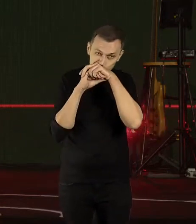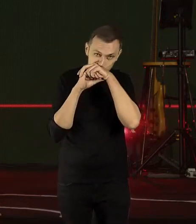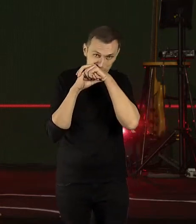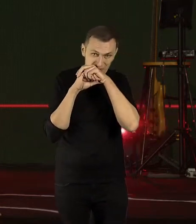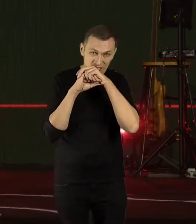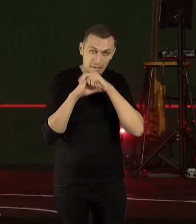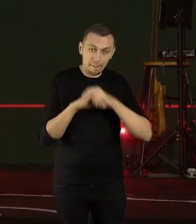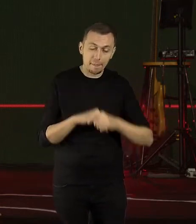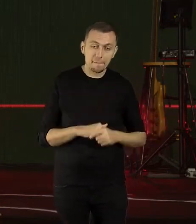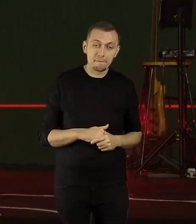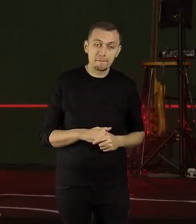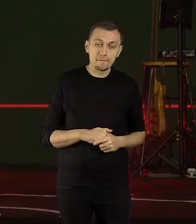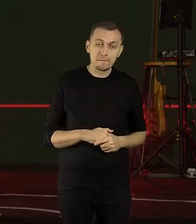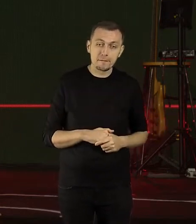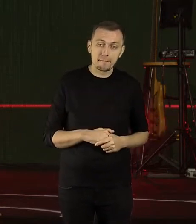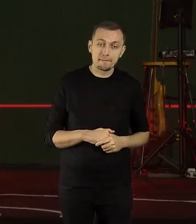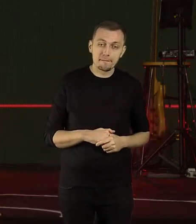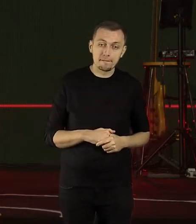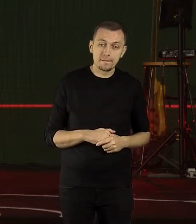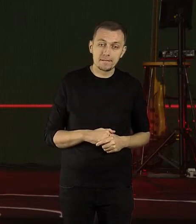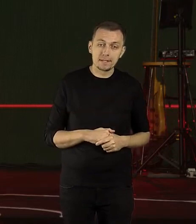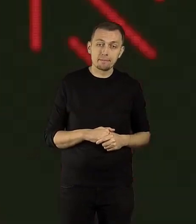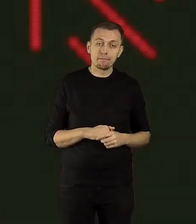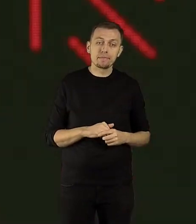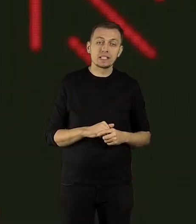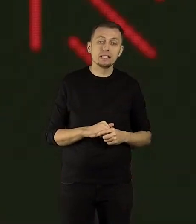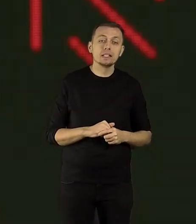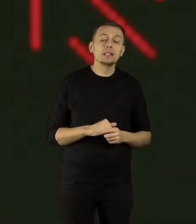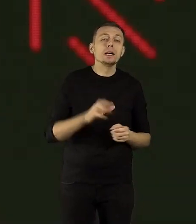Izraelu w tamtych czasach, w czasach Marii?